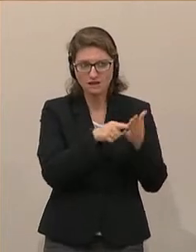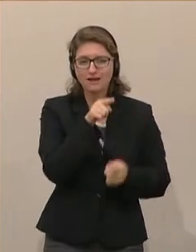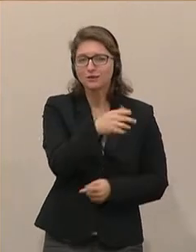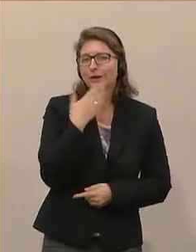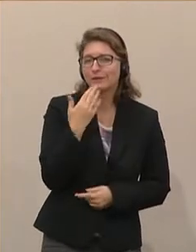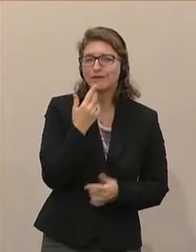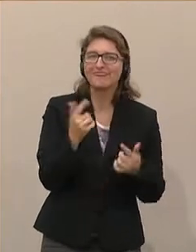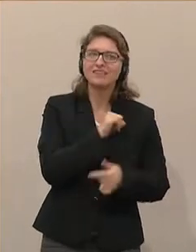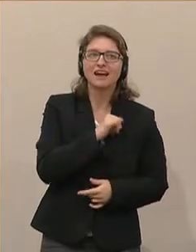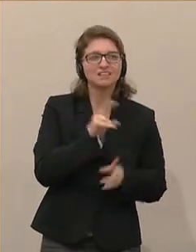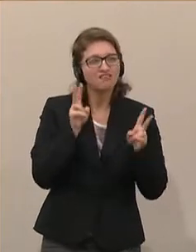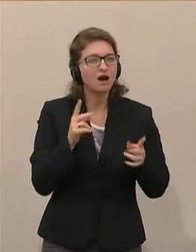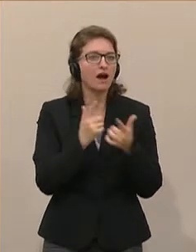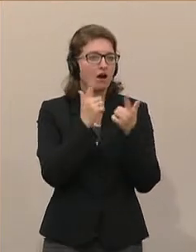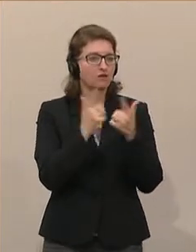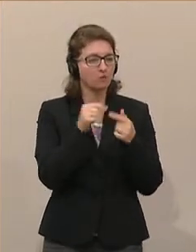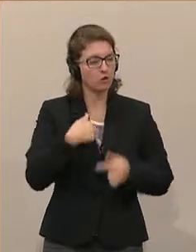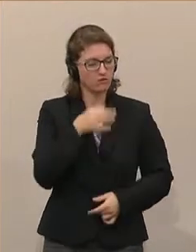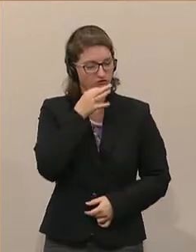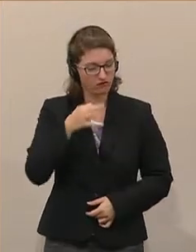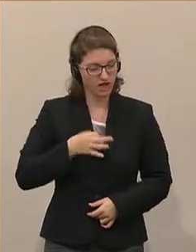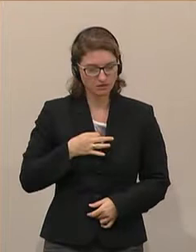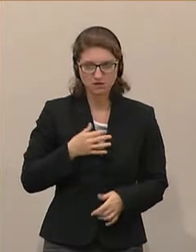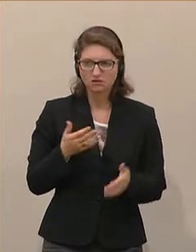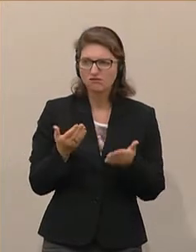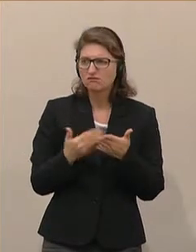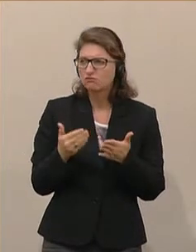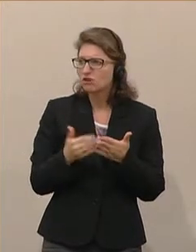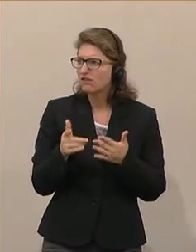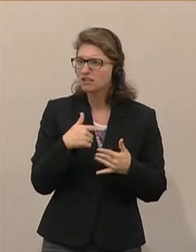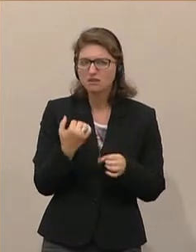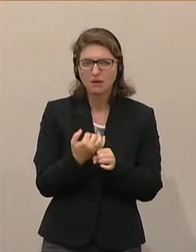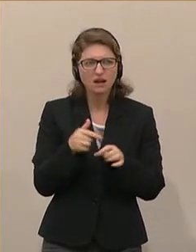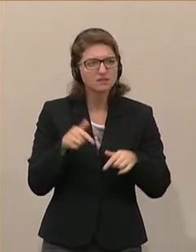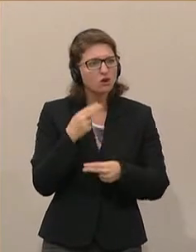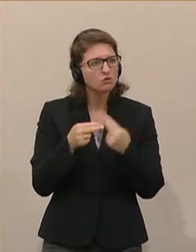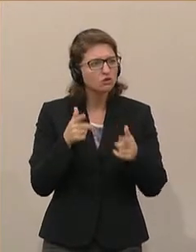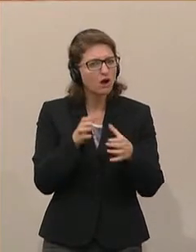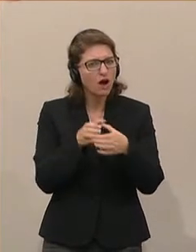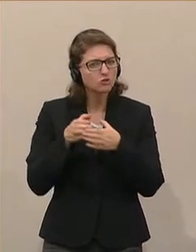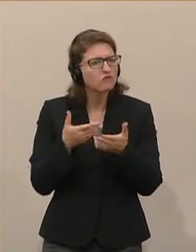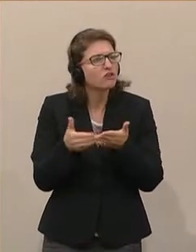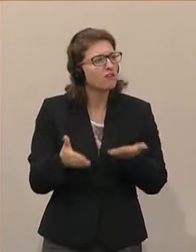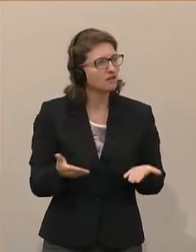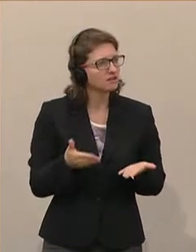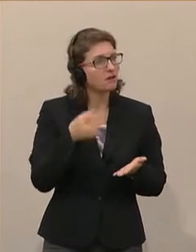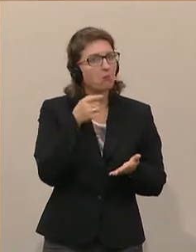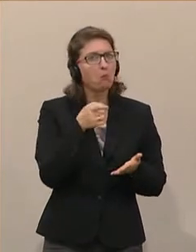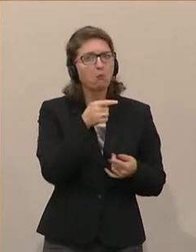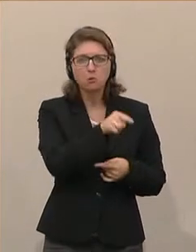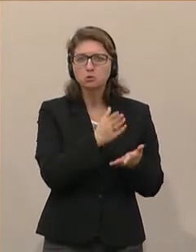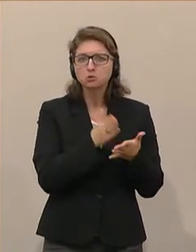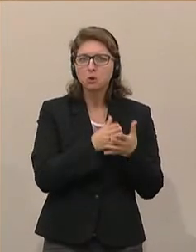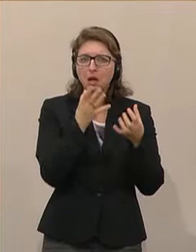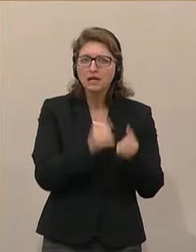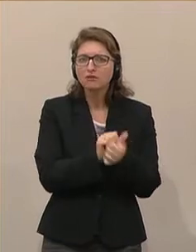an Aufklärung. Das, was ich mich dabei frage, ist, wozu machen wir dann diesen Untersuchungsausschuss? Wozu? Sie wissen das Ergebnis anscheinend sowieso